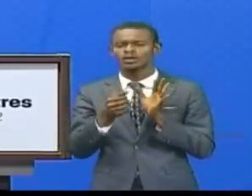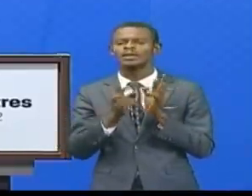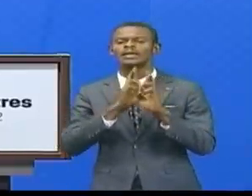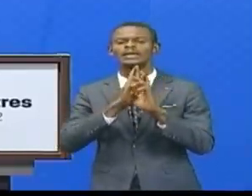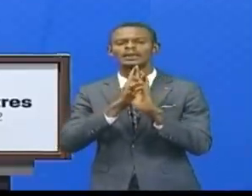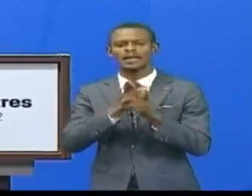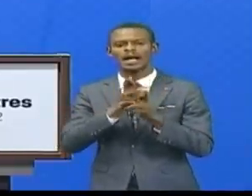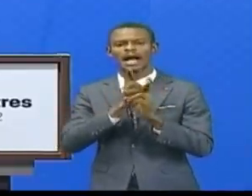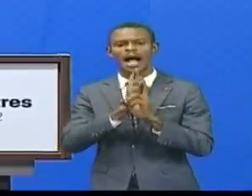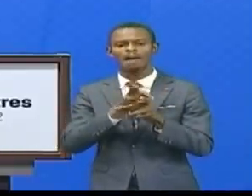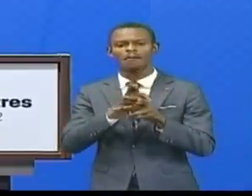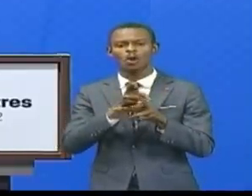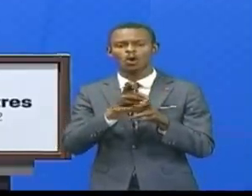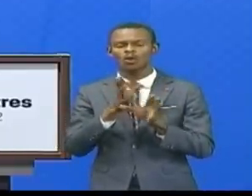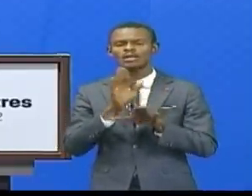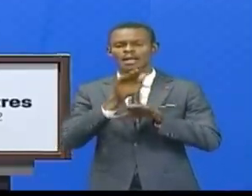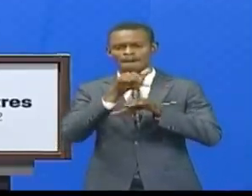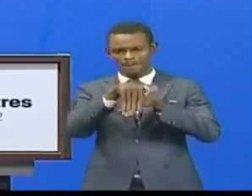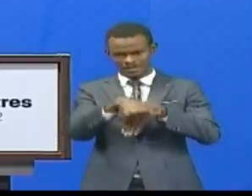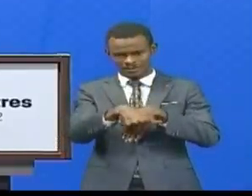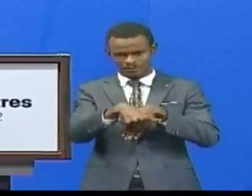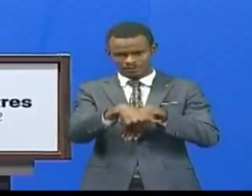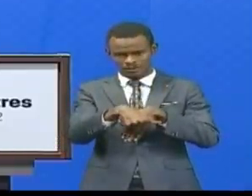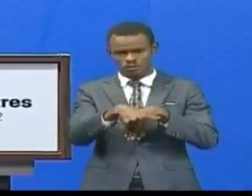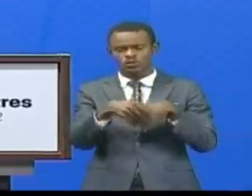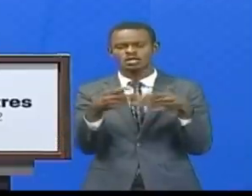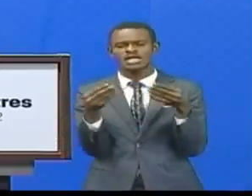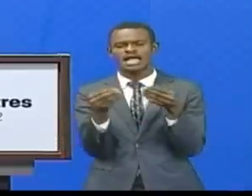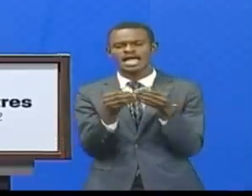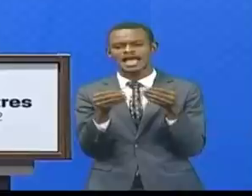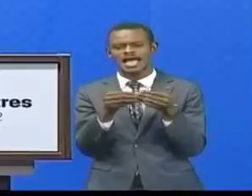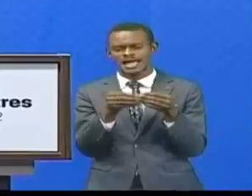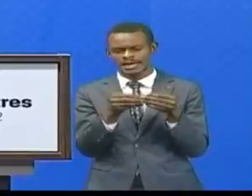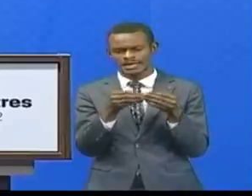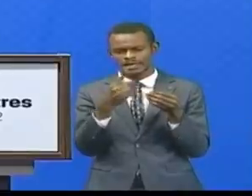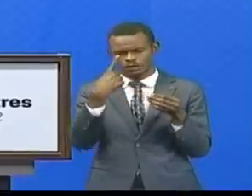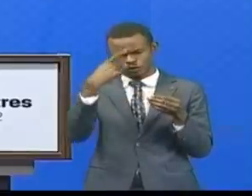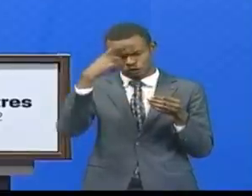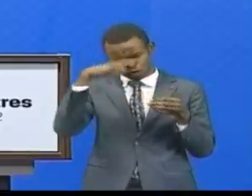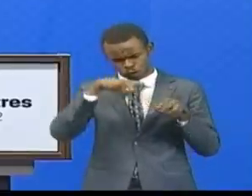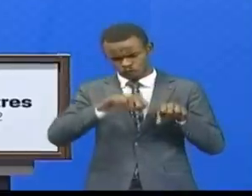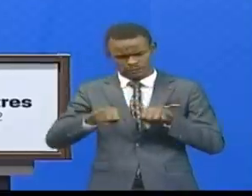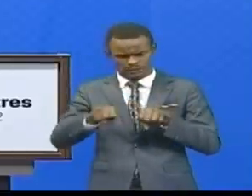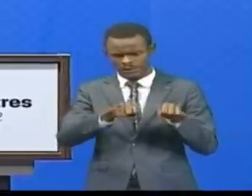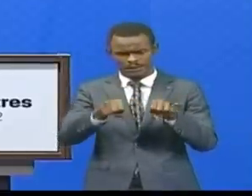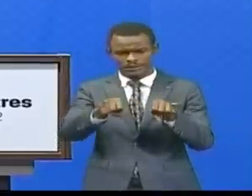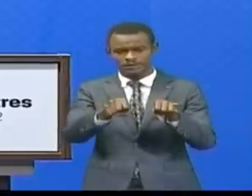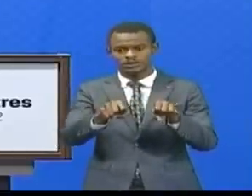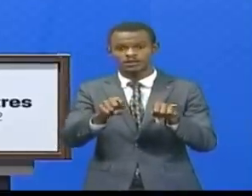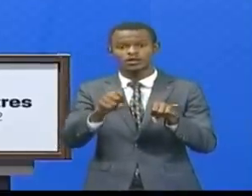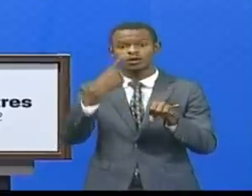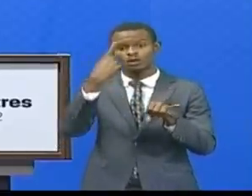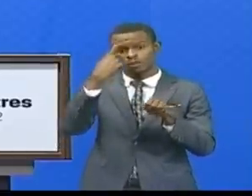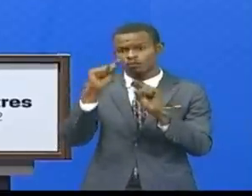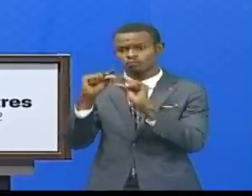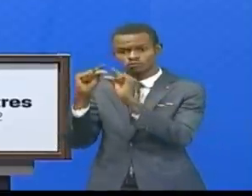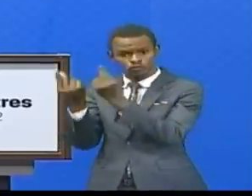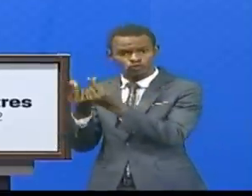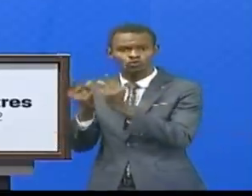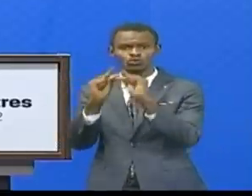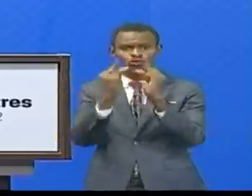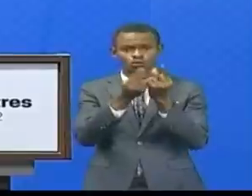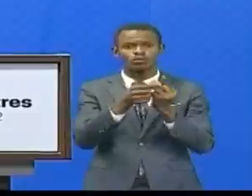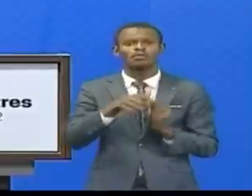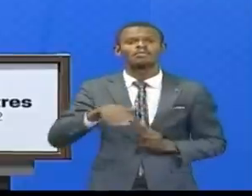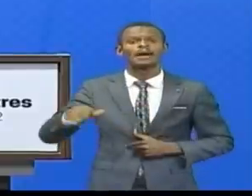à la réunion stratégique du groupe de négociation des pays les moins avancés sur les changements climatiques et